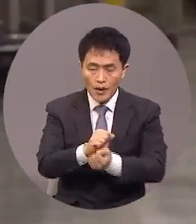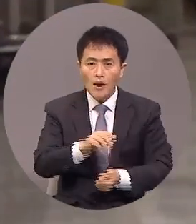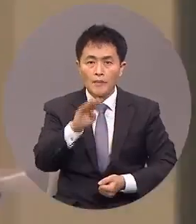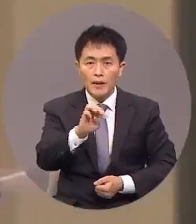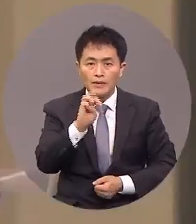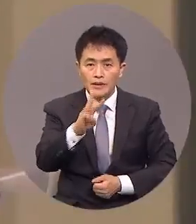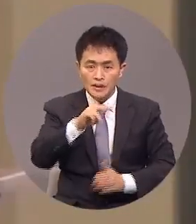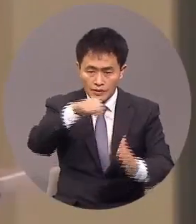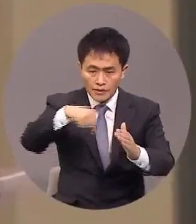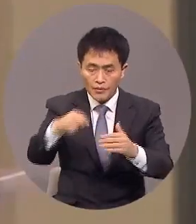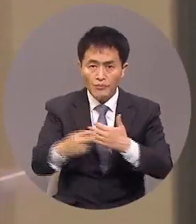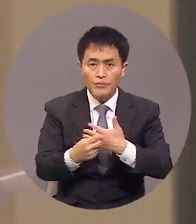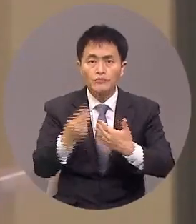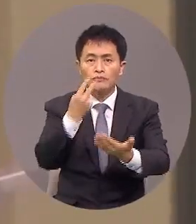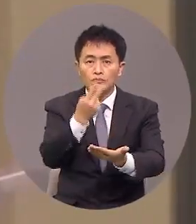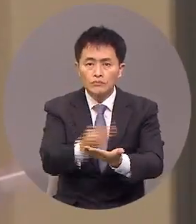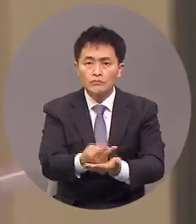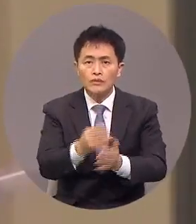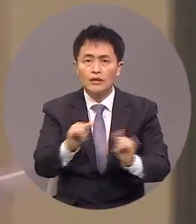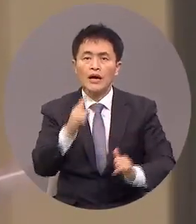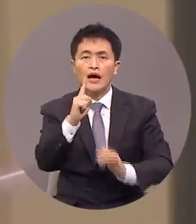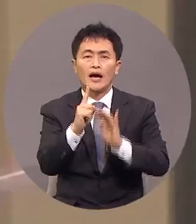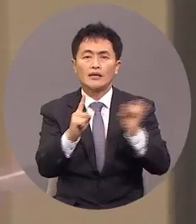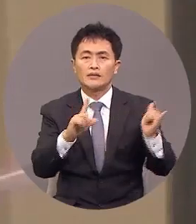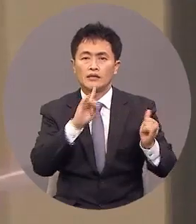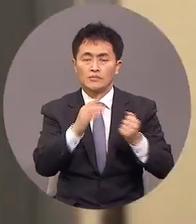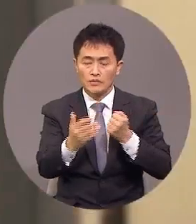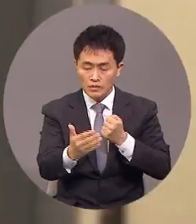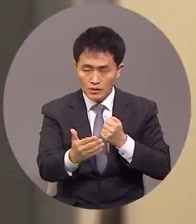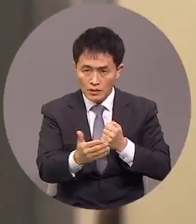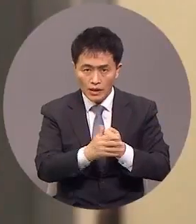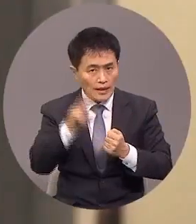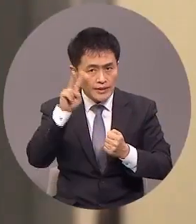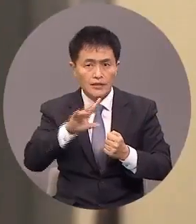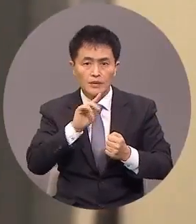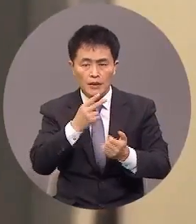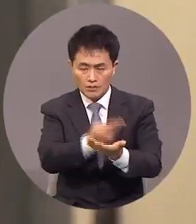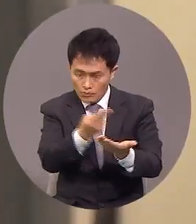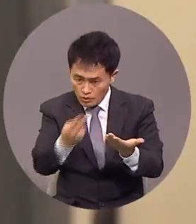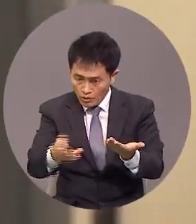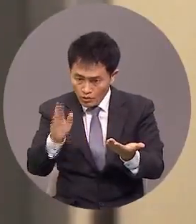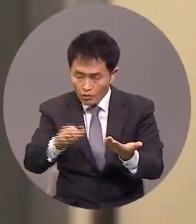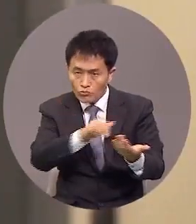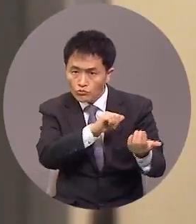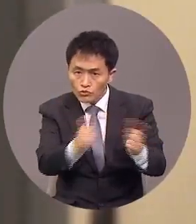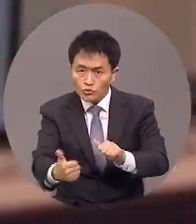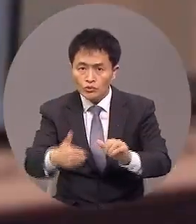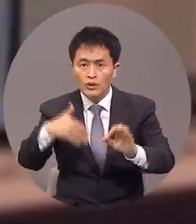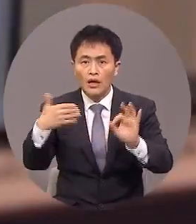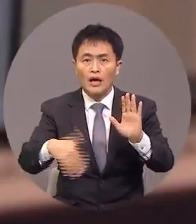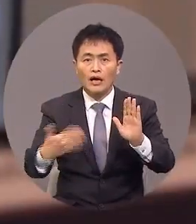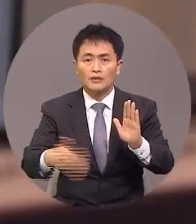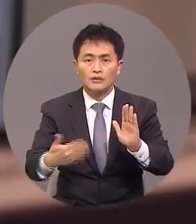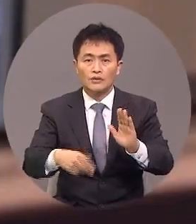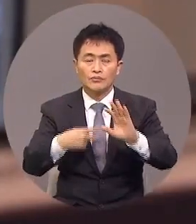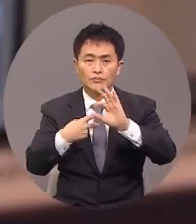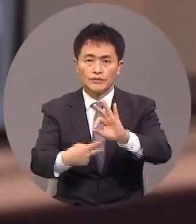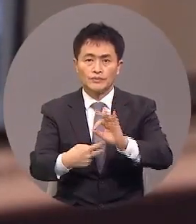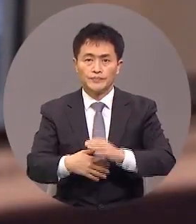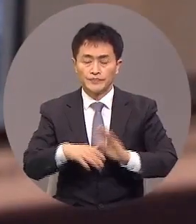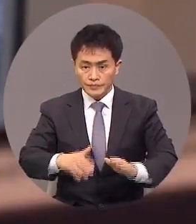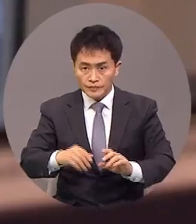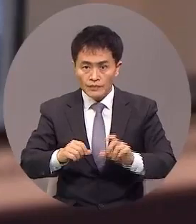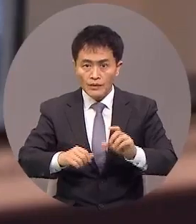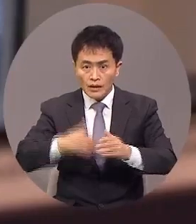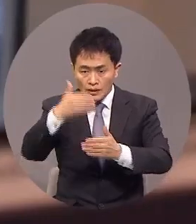43명 중 병원에 입원한 사람은 단 1명. 그마저도 이틀 만에 퇴원했고 사망자는 아직 없었습니다.